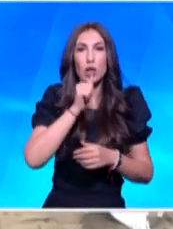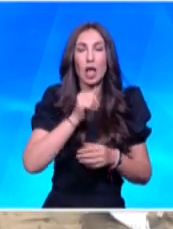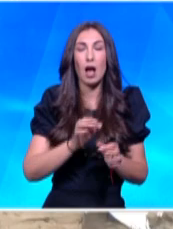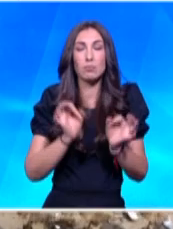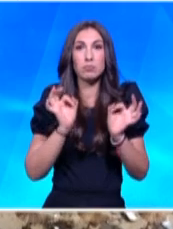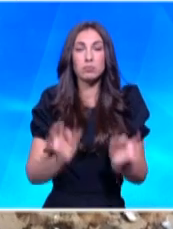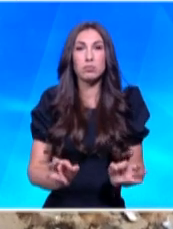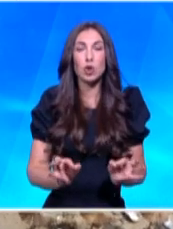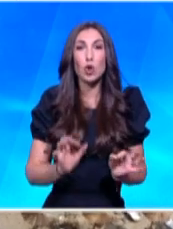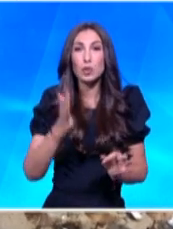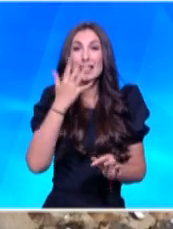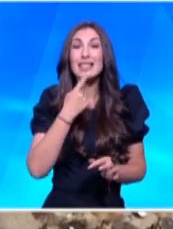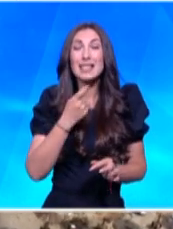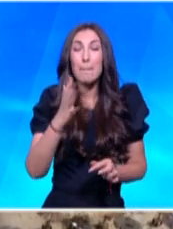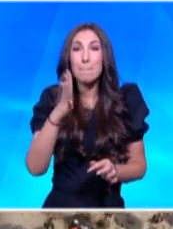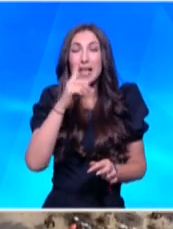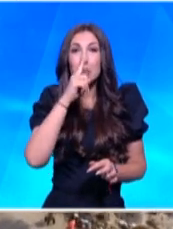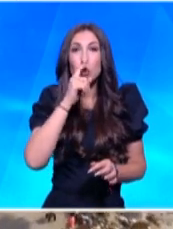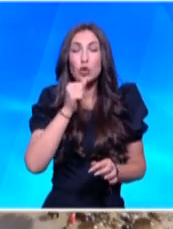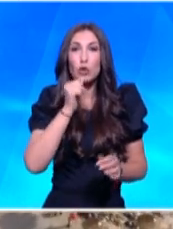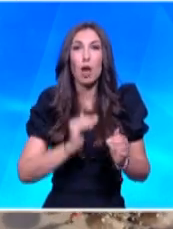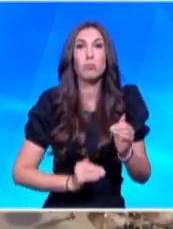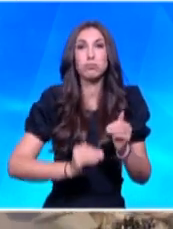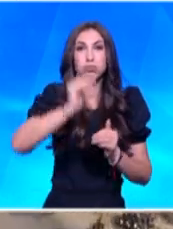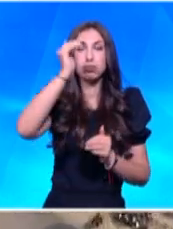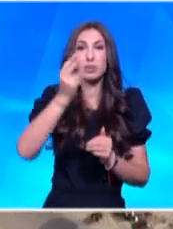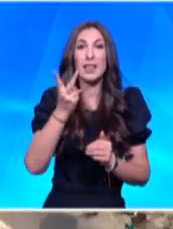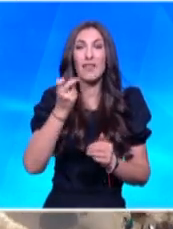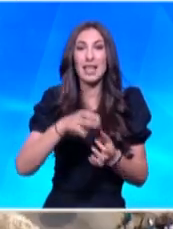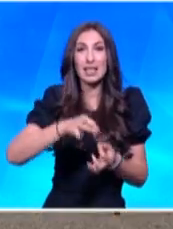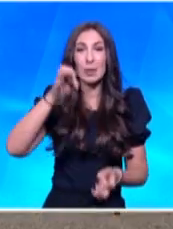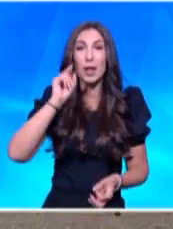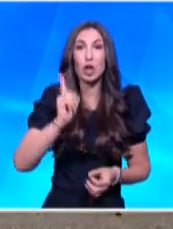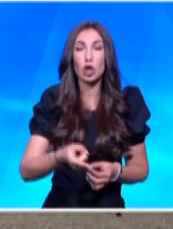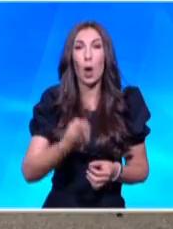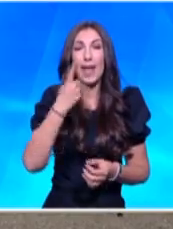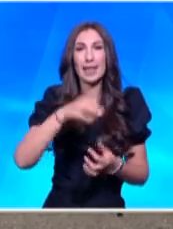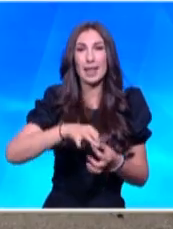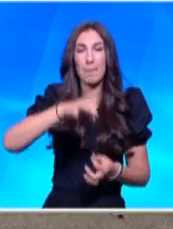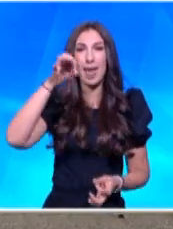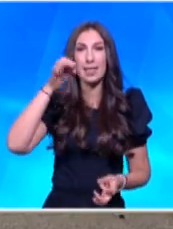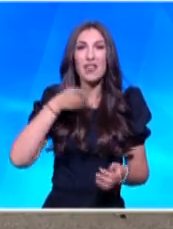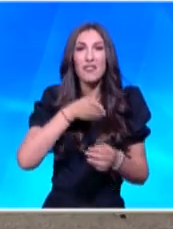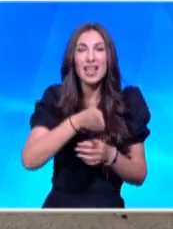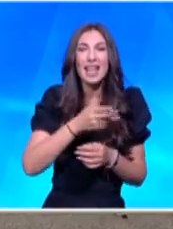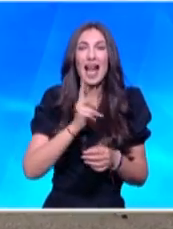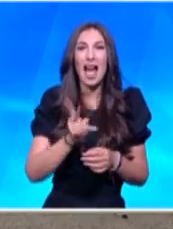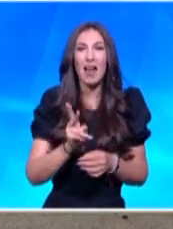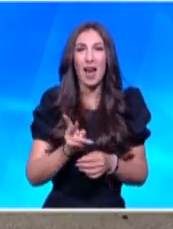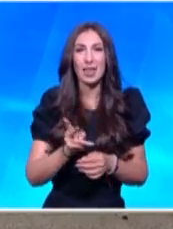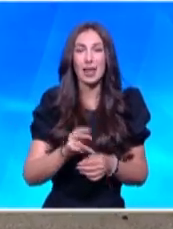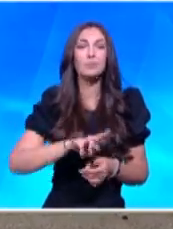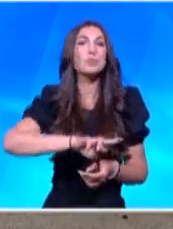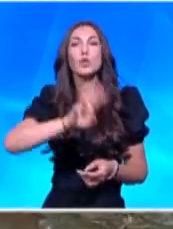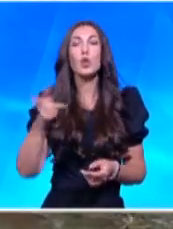за 5 минути нивото се е покачило 20 см до почти метър вътре в самата каравана.